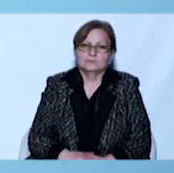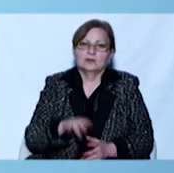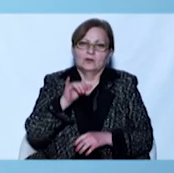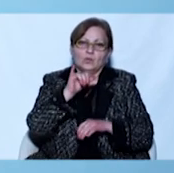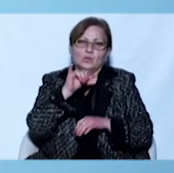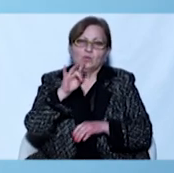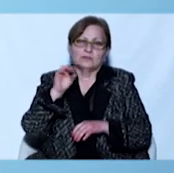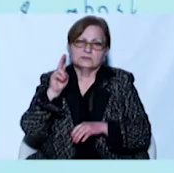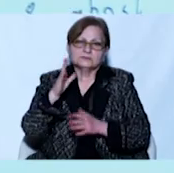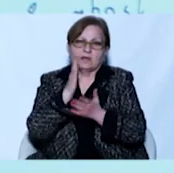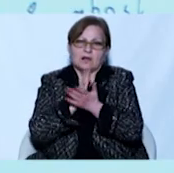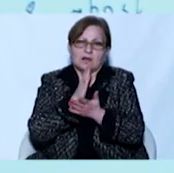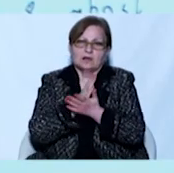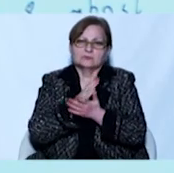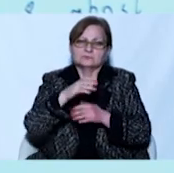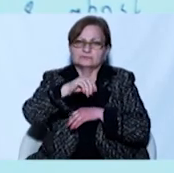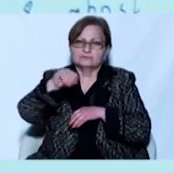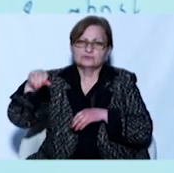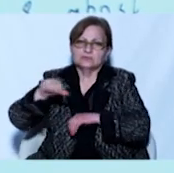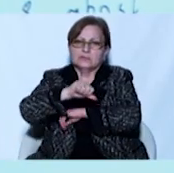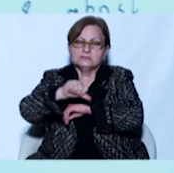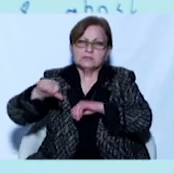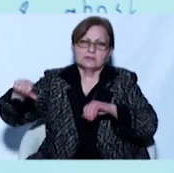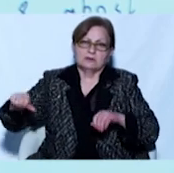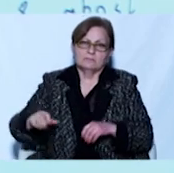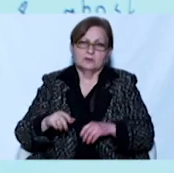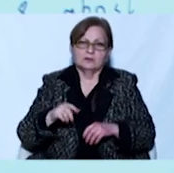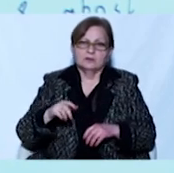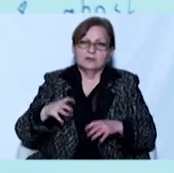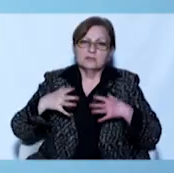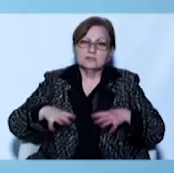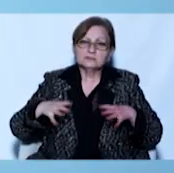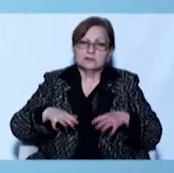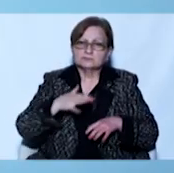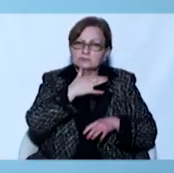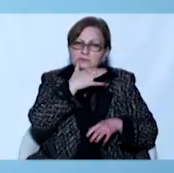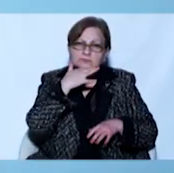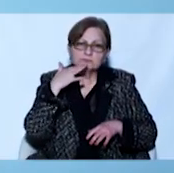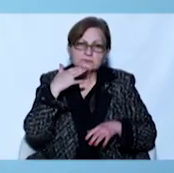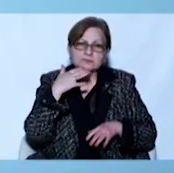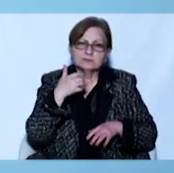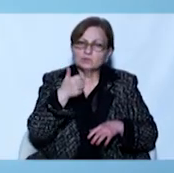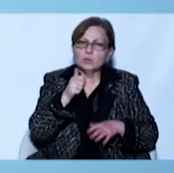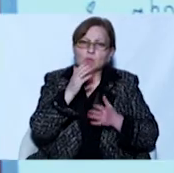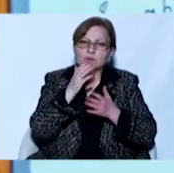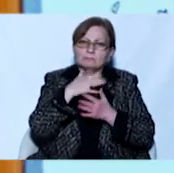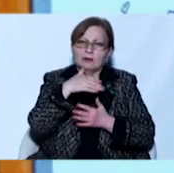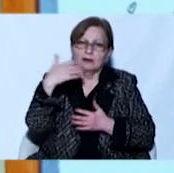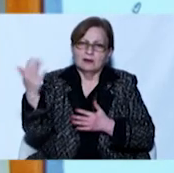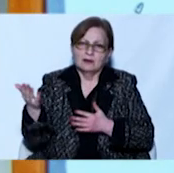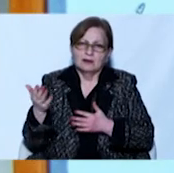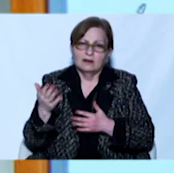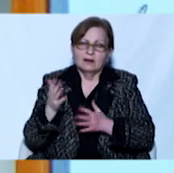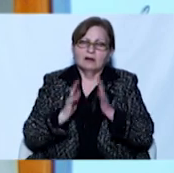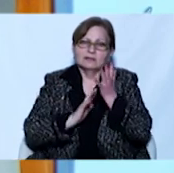ურეკს აქვს ქვიშიანი სანაპირო. საქართველოში ბევრია როგორი მხარე?